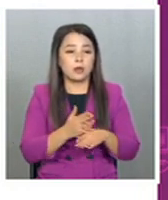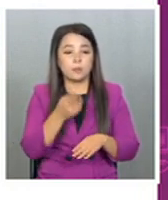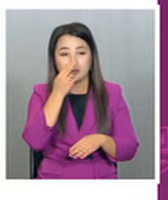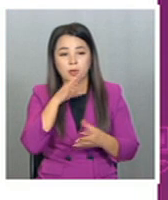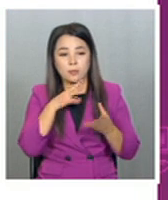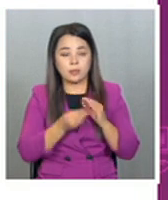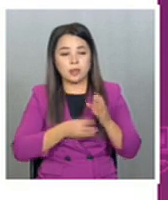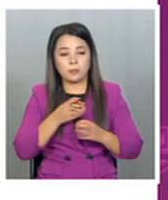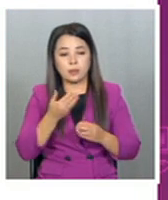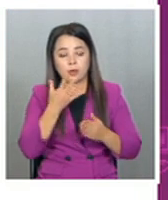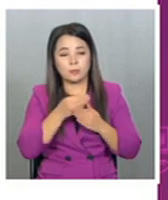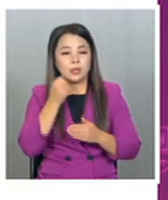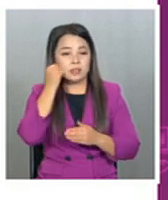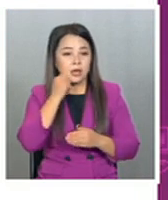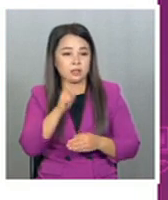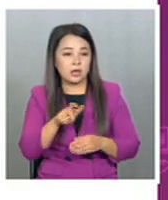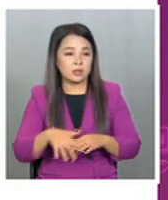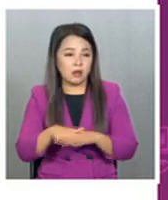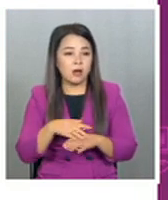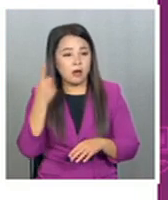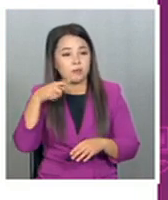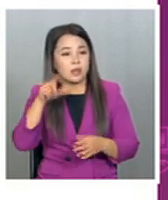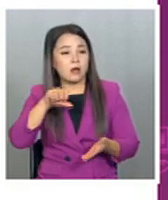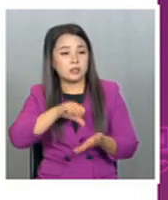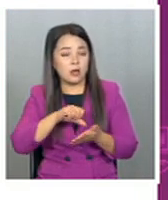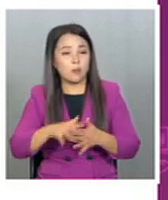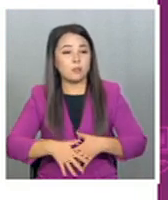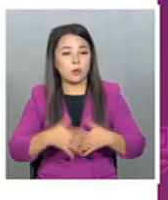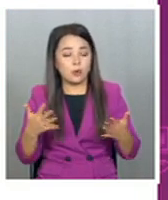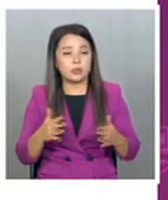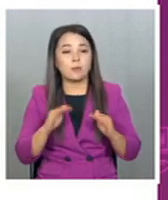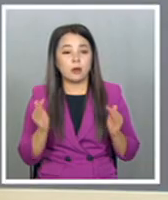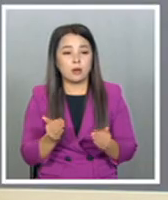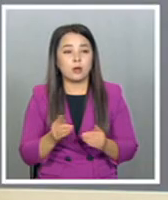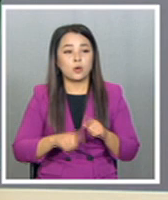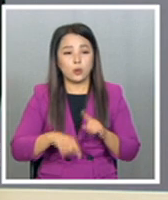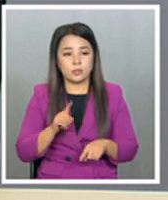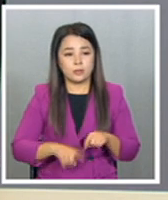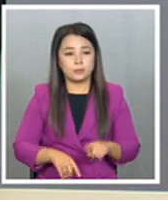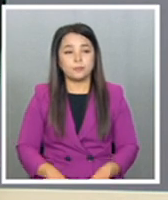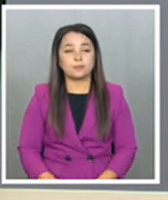мир. А. Автор придает большое значение малой родине.